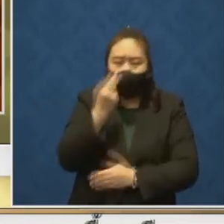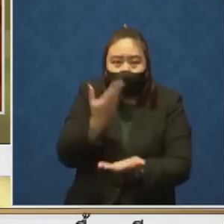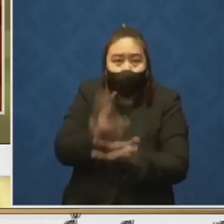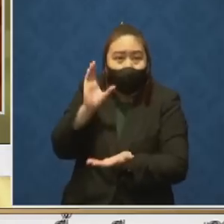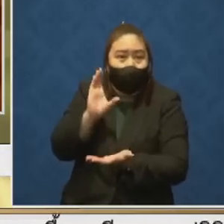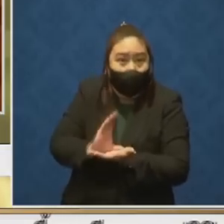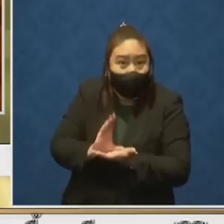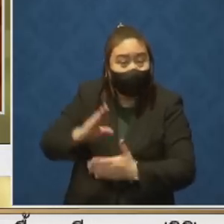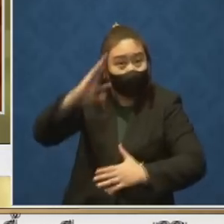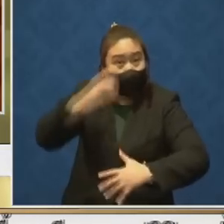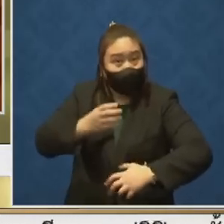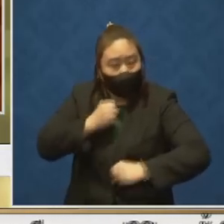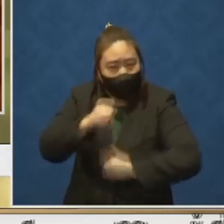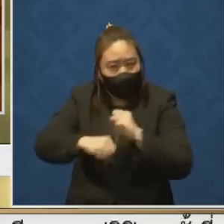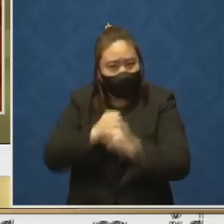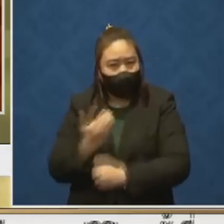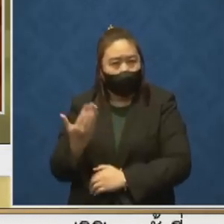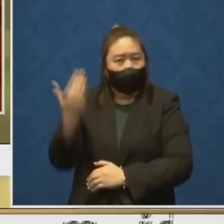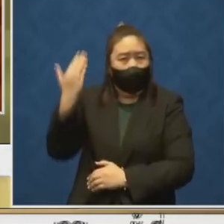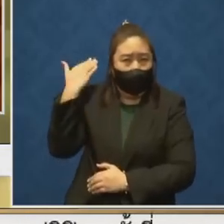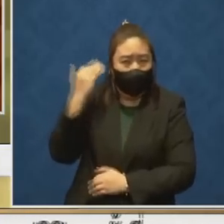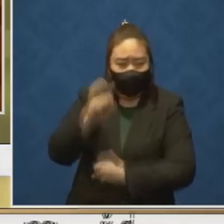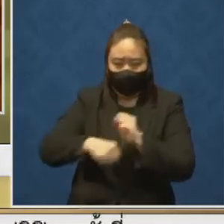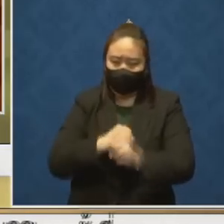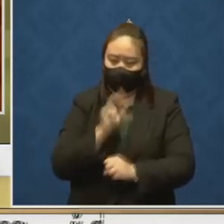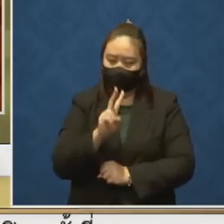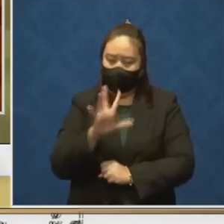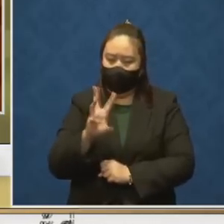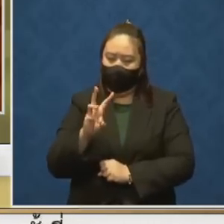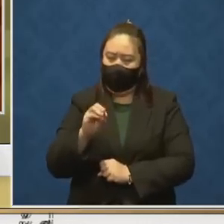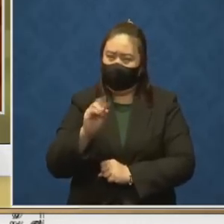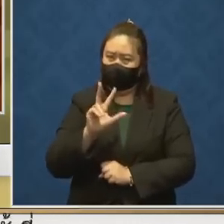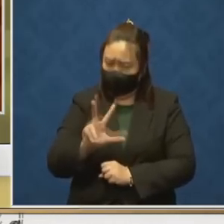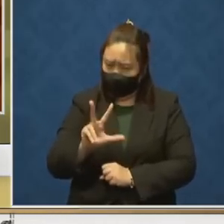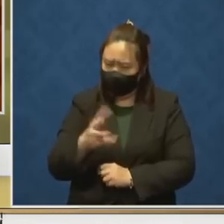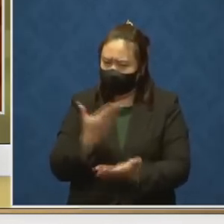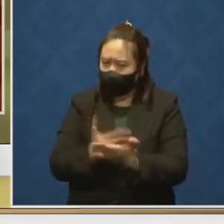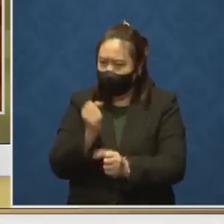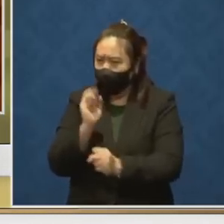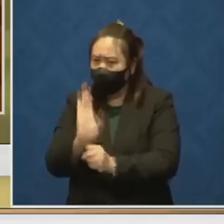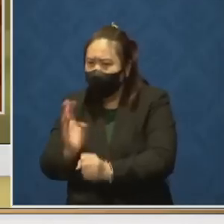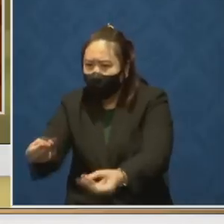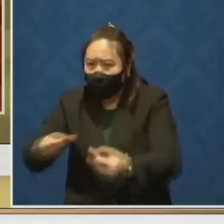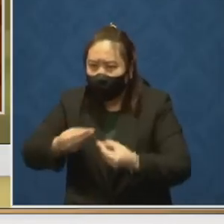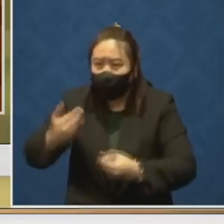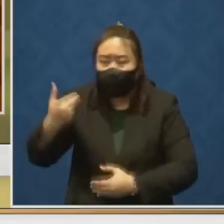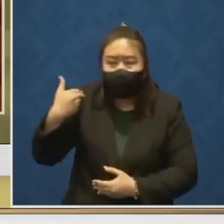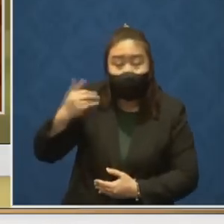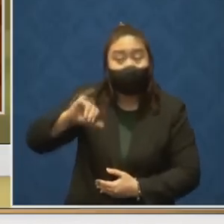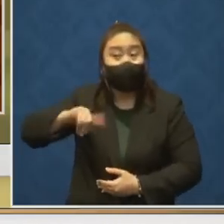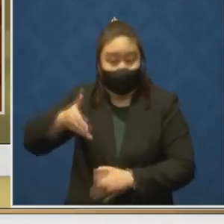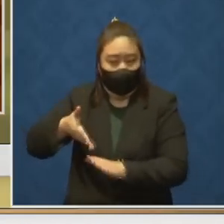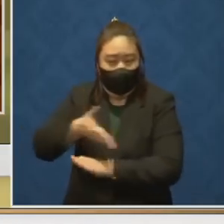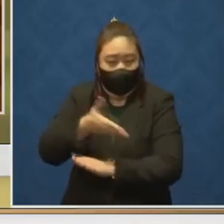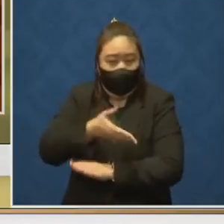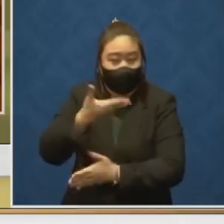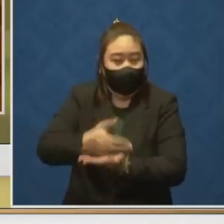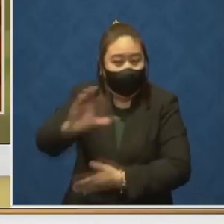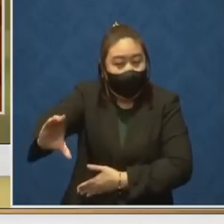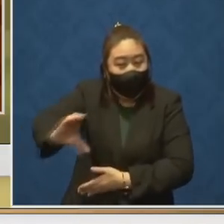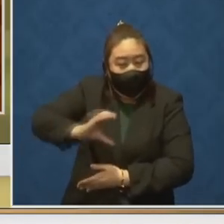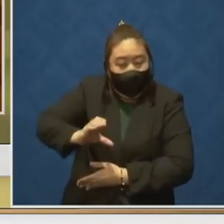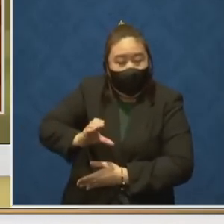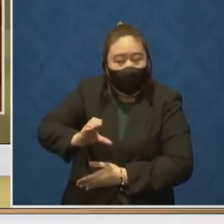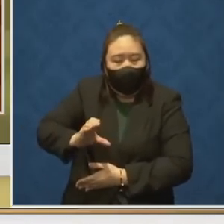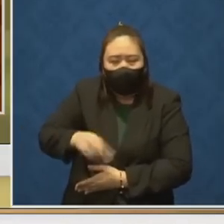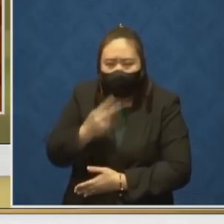ปีก่อนหนานี้อีกปีหนึคืองบของปี 63วามีการบริจากอะไรไ้เพื่อกองทะบกจะบริจากไว้ร่วงหน้าแล้จะตกลนไป